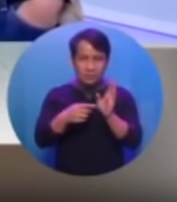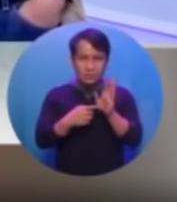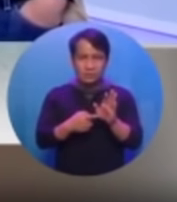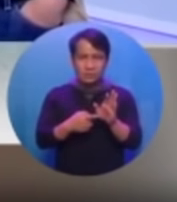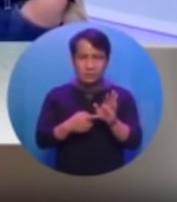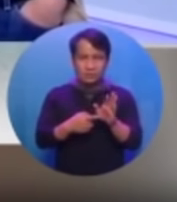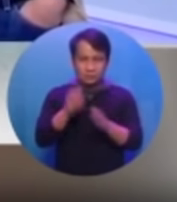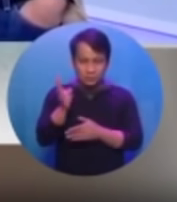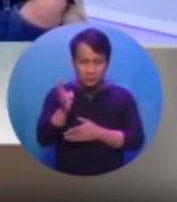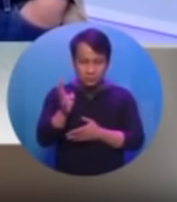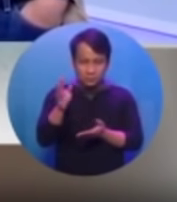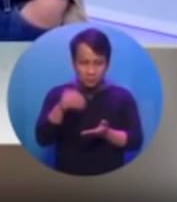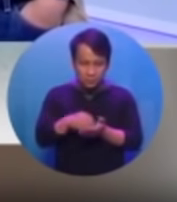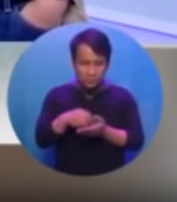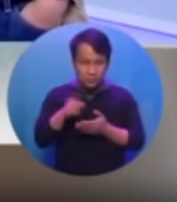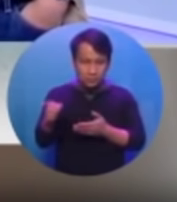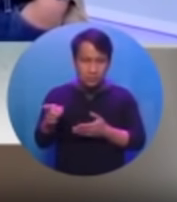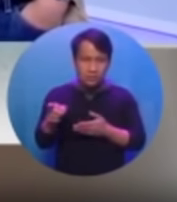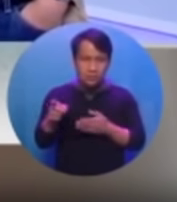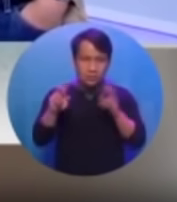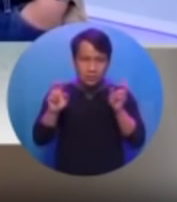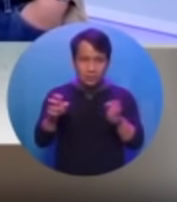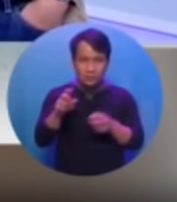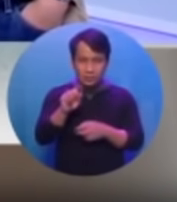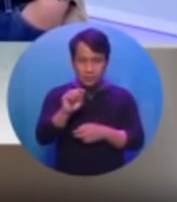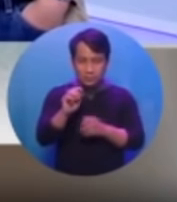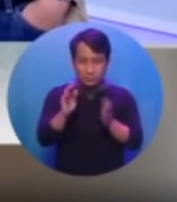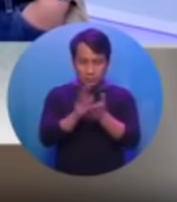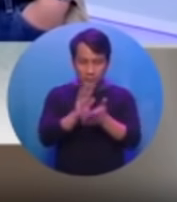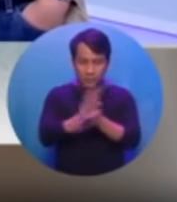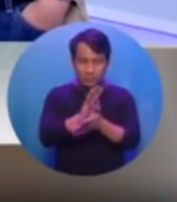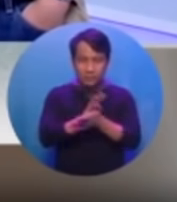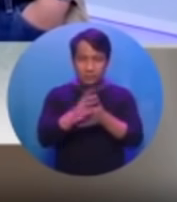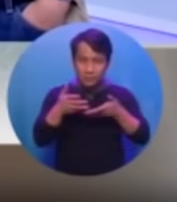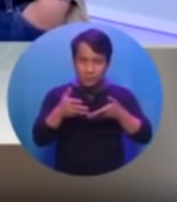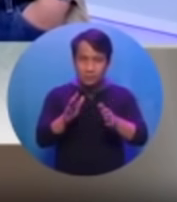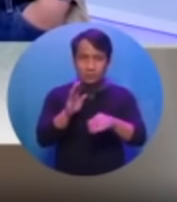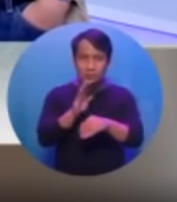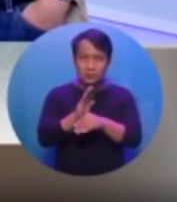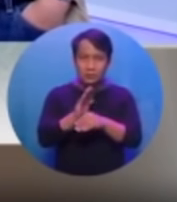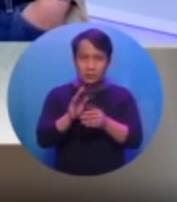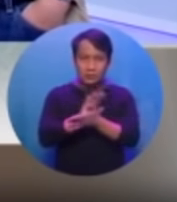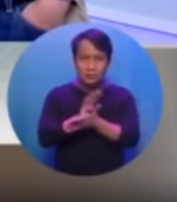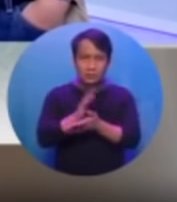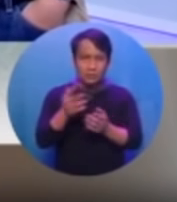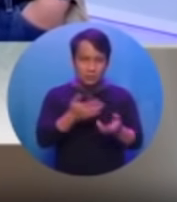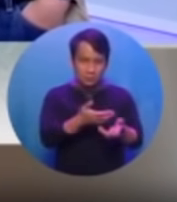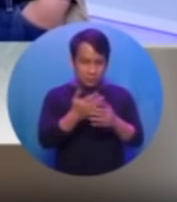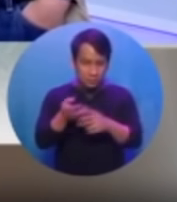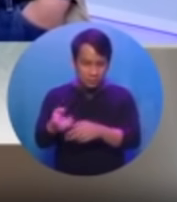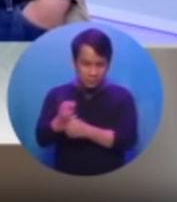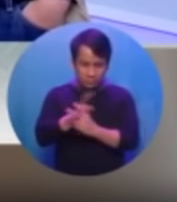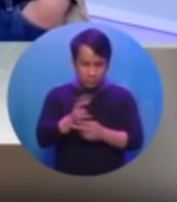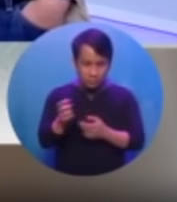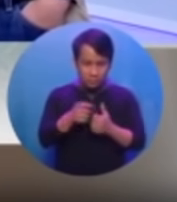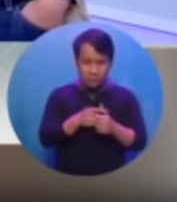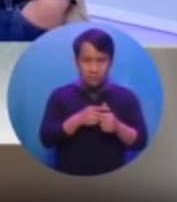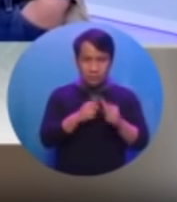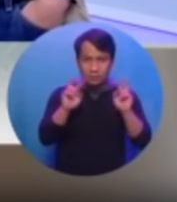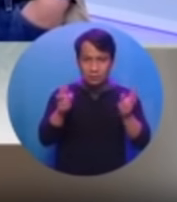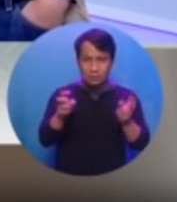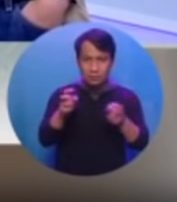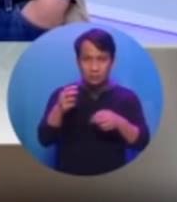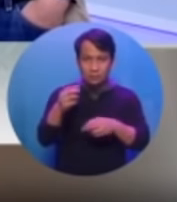ng 40,000 po para sa title dahil yun po yung hiningi ni biktima para po maipagawa